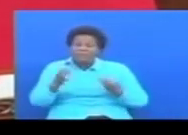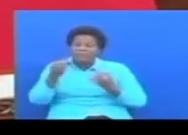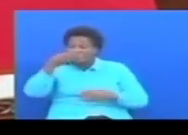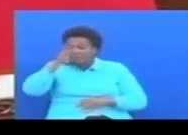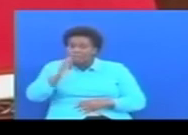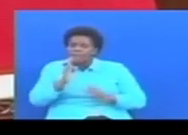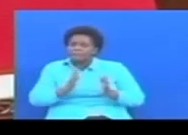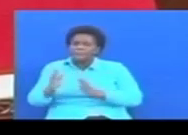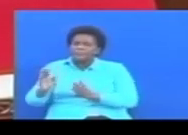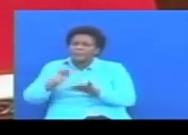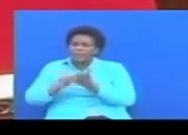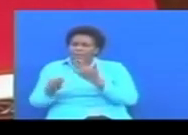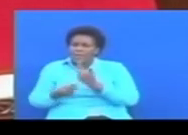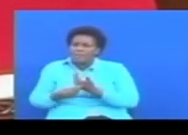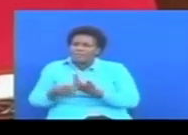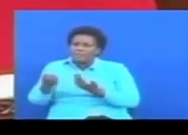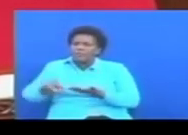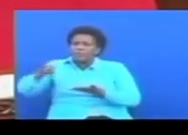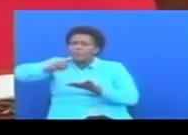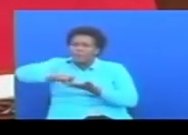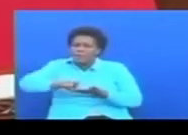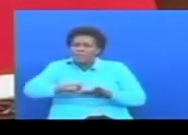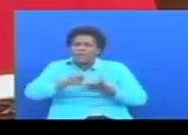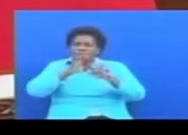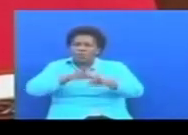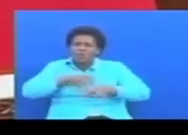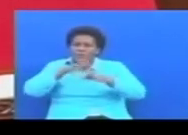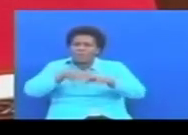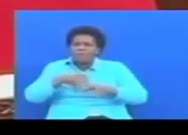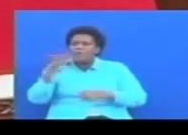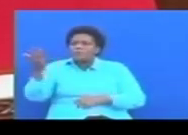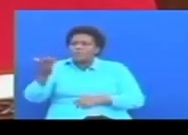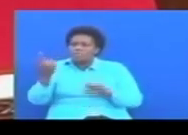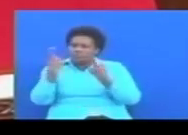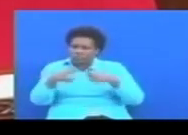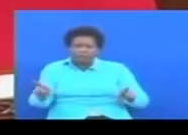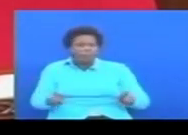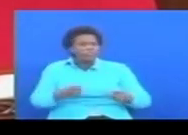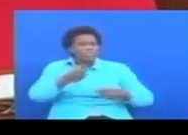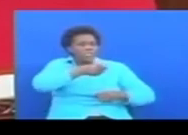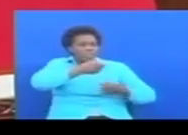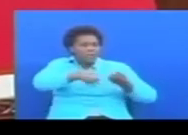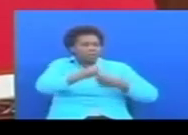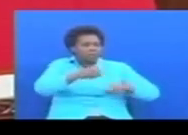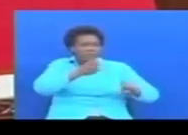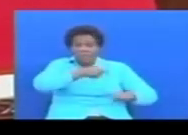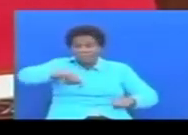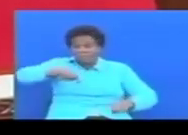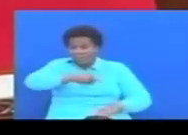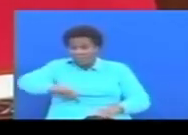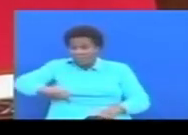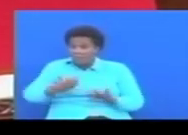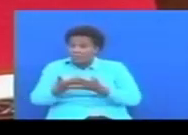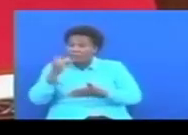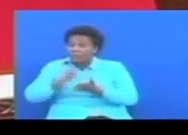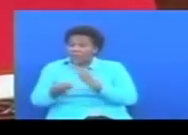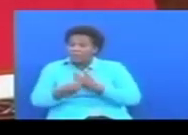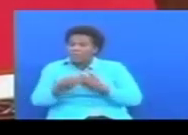mpango gani wa kuongeza wanyama wengine nje ya swara kama twiga ili kuweza kuvutia watalii, kwa kuwa watalii wengi wanapenda kuona